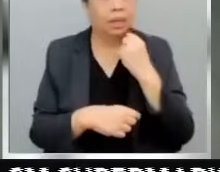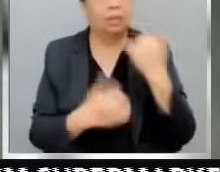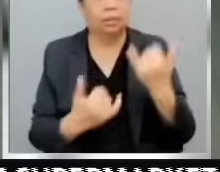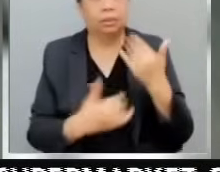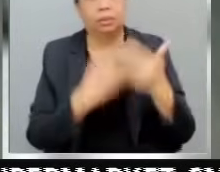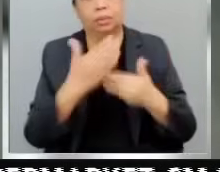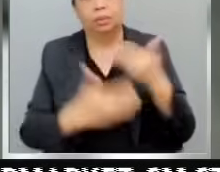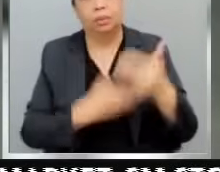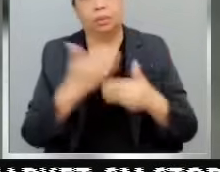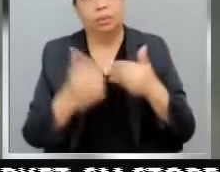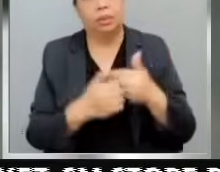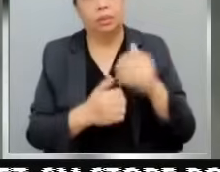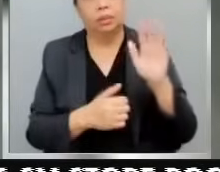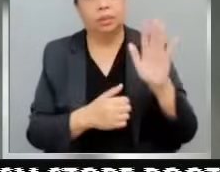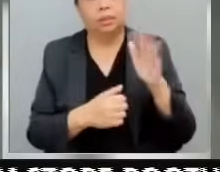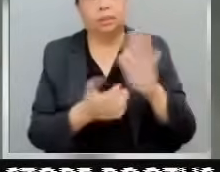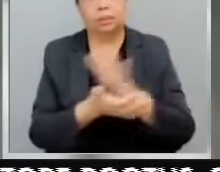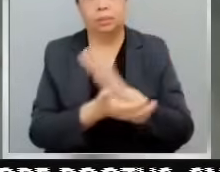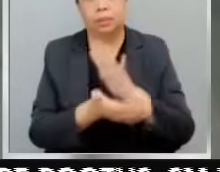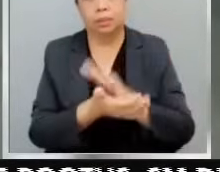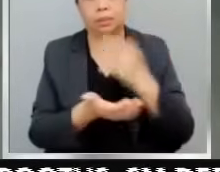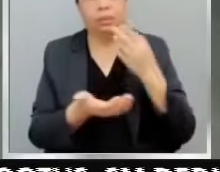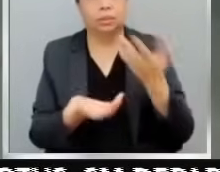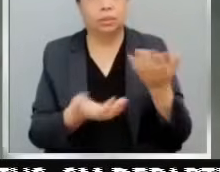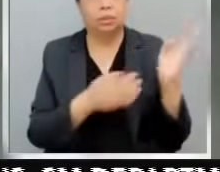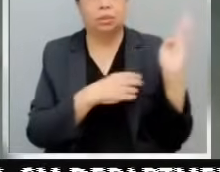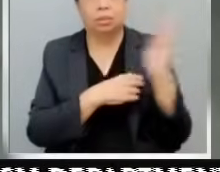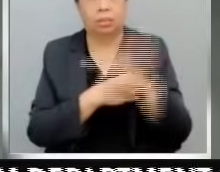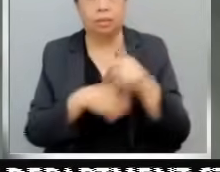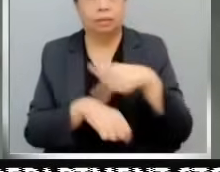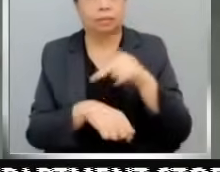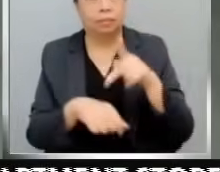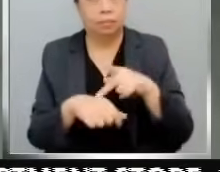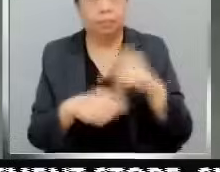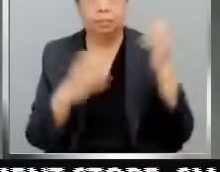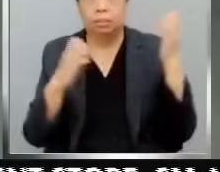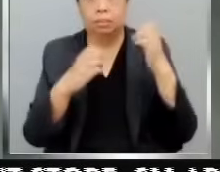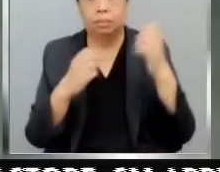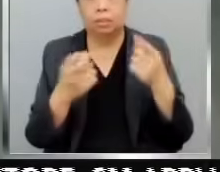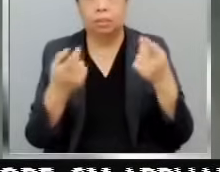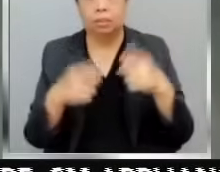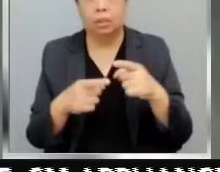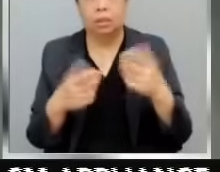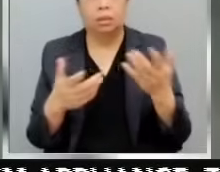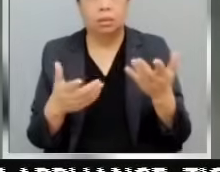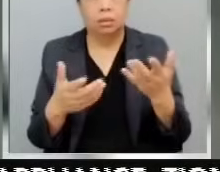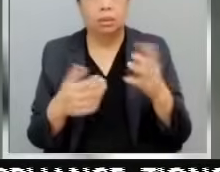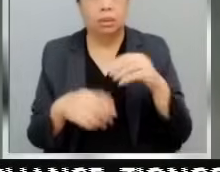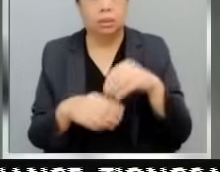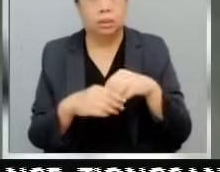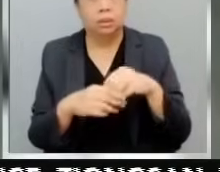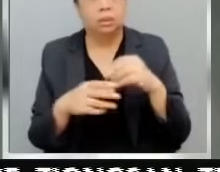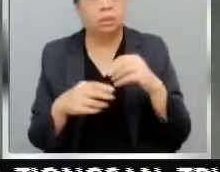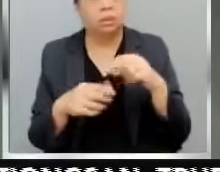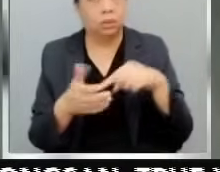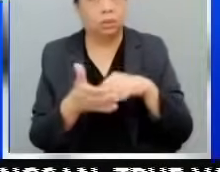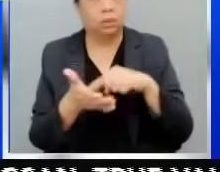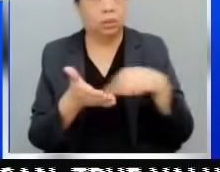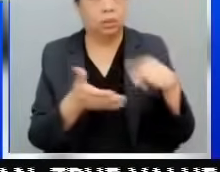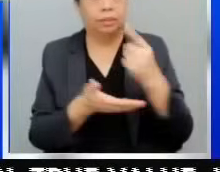ng kanilang papel para makabalik na dito sa Pilipinas. At inaasahang mangyayari yan, Emil, sa loob ng linggong ito. Balik sa iyo,